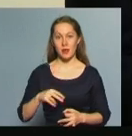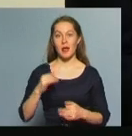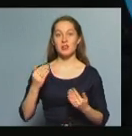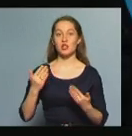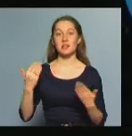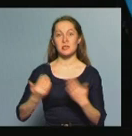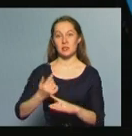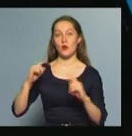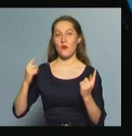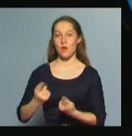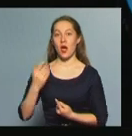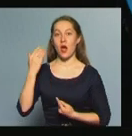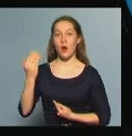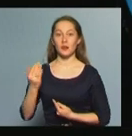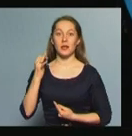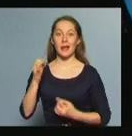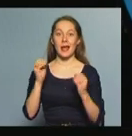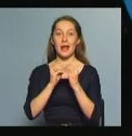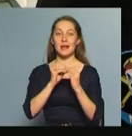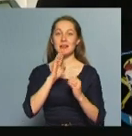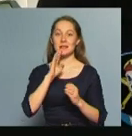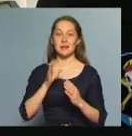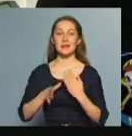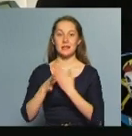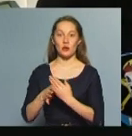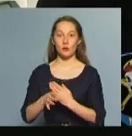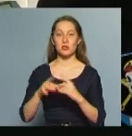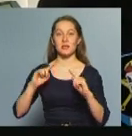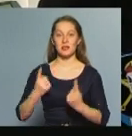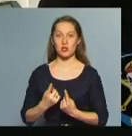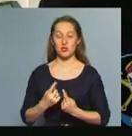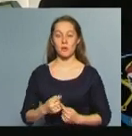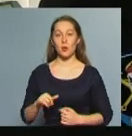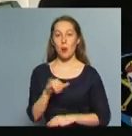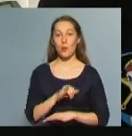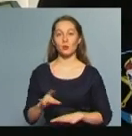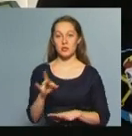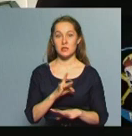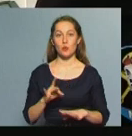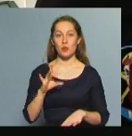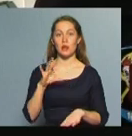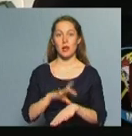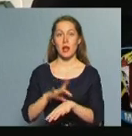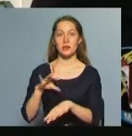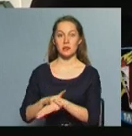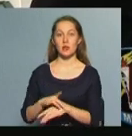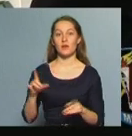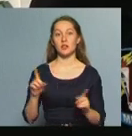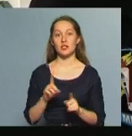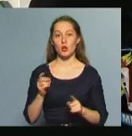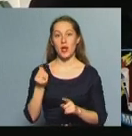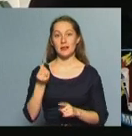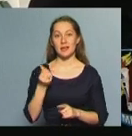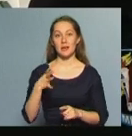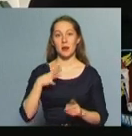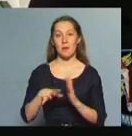следствием. Мужчина и его 10 сообщниц задержаны. По Удмуртской республике установлено, что денежные средства